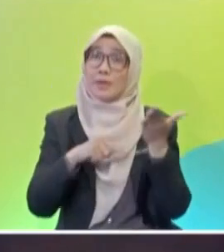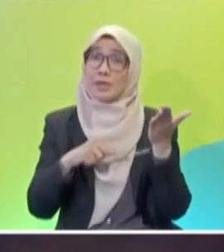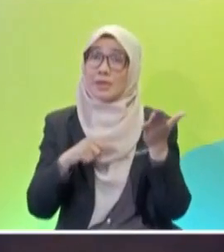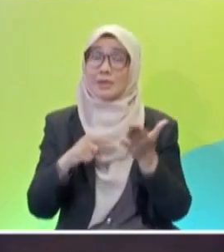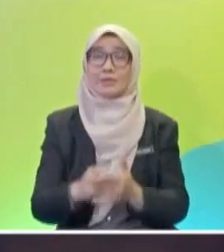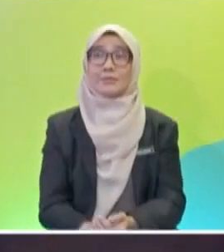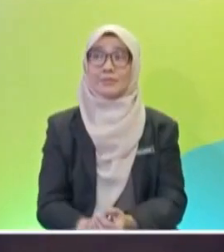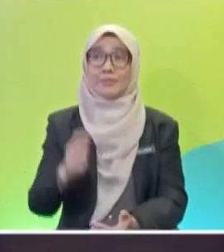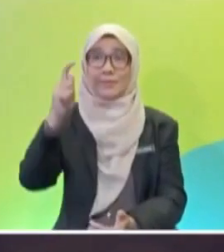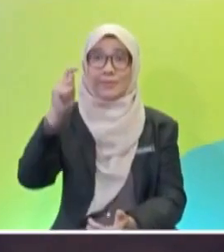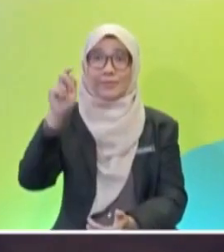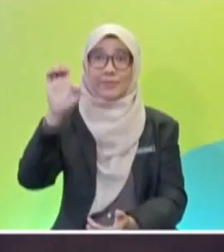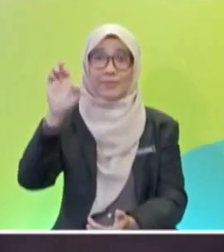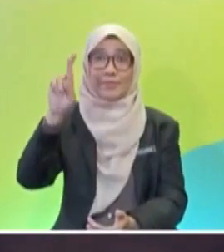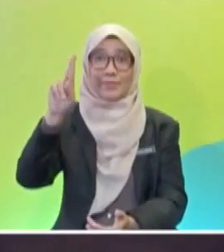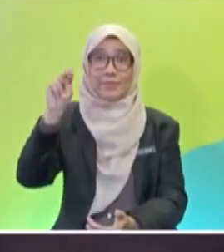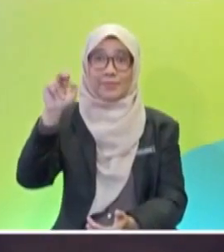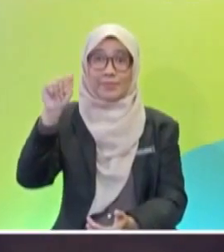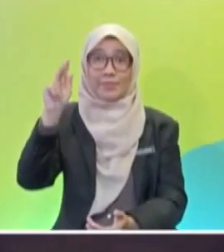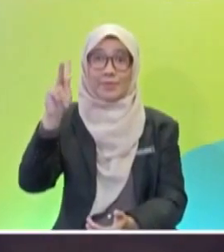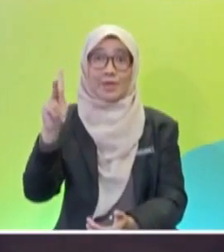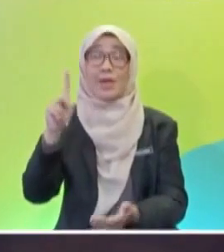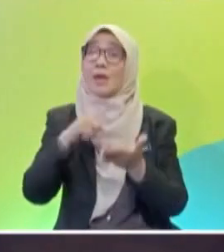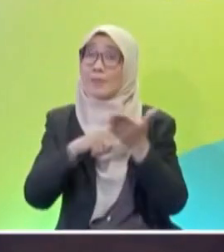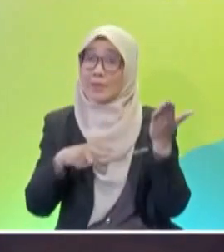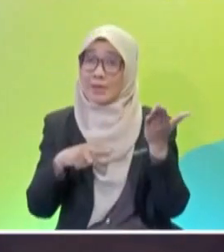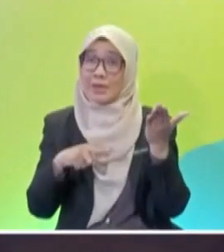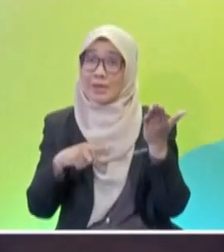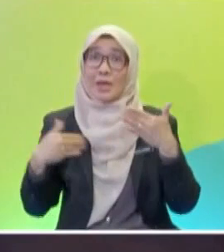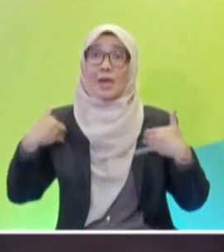berasal dari perkataan ternak hewan yang kita